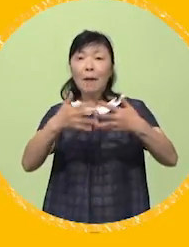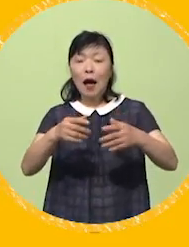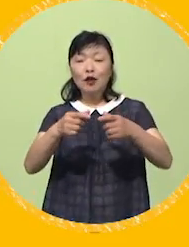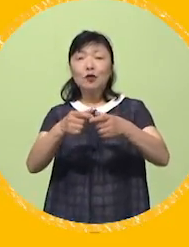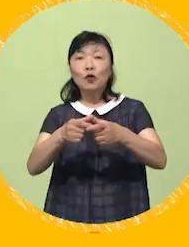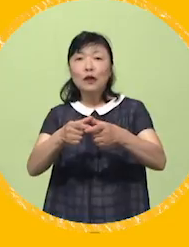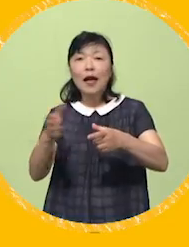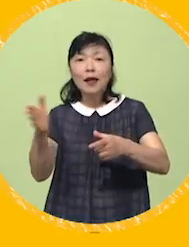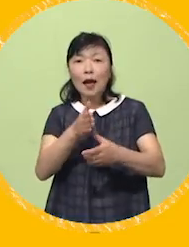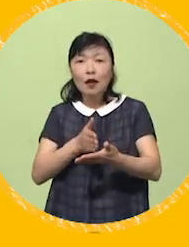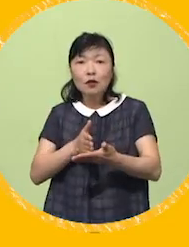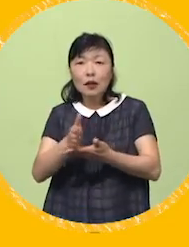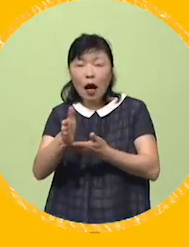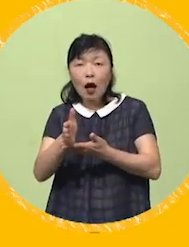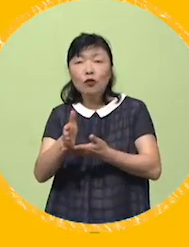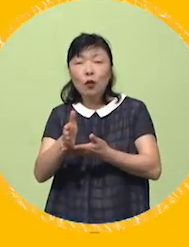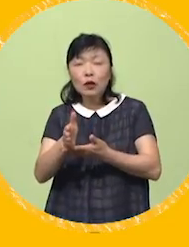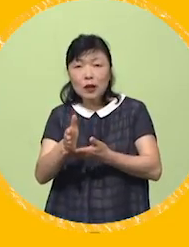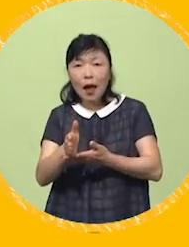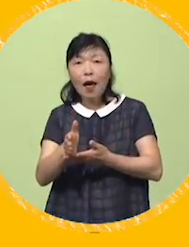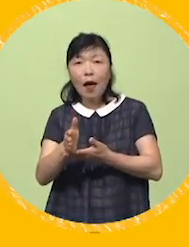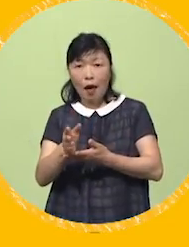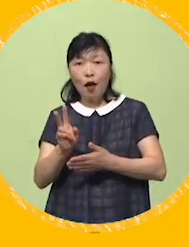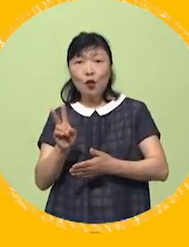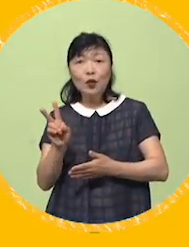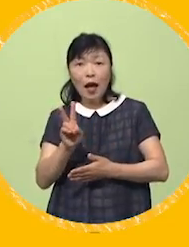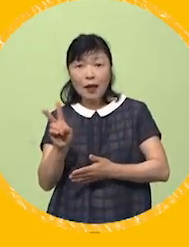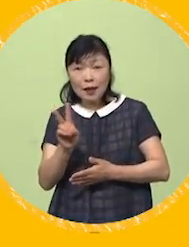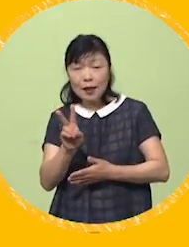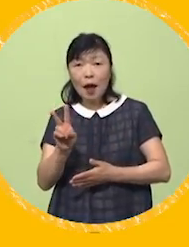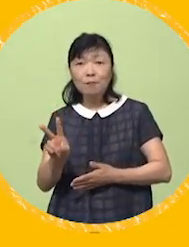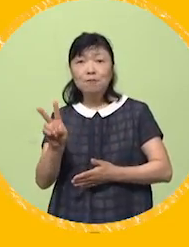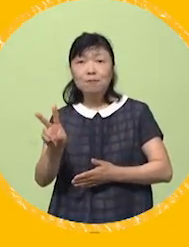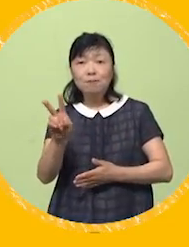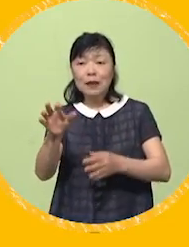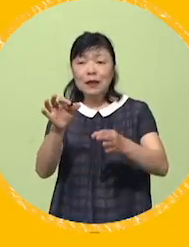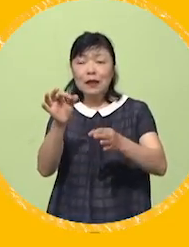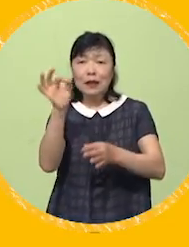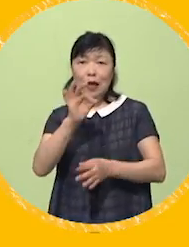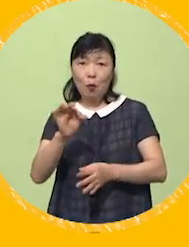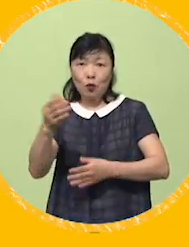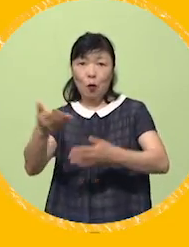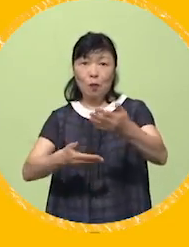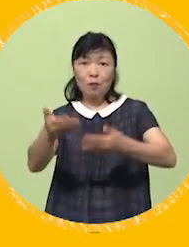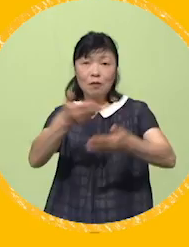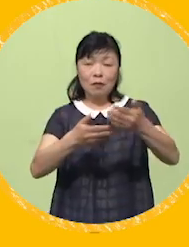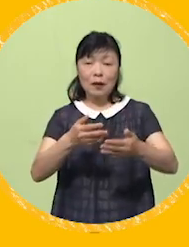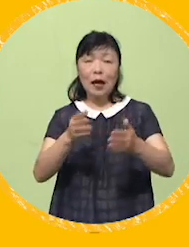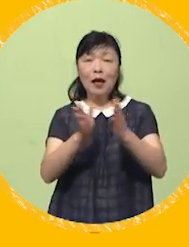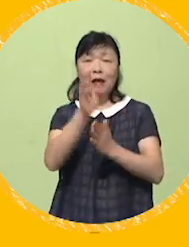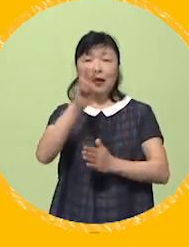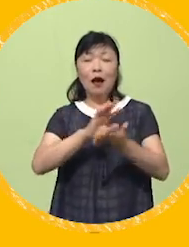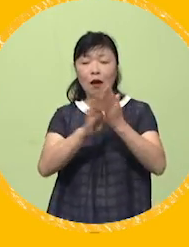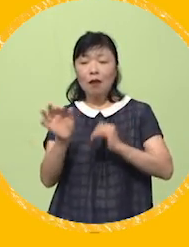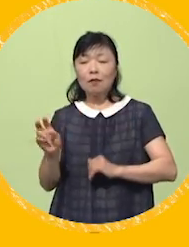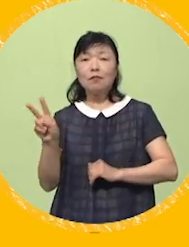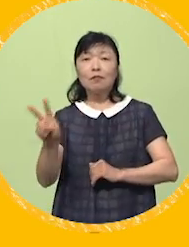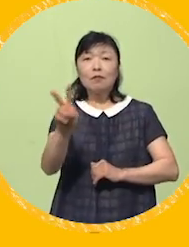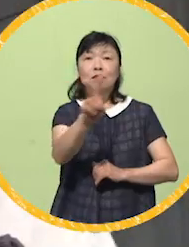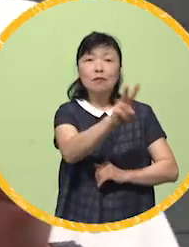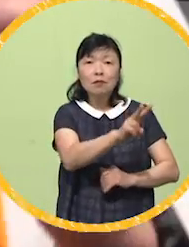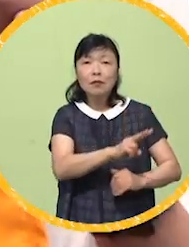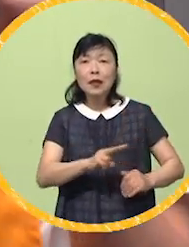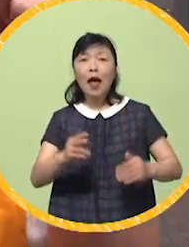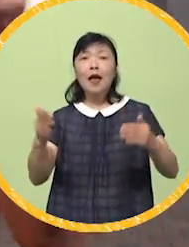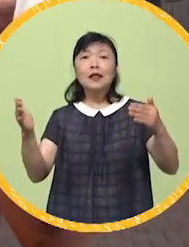から始まるわらしべ長者、ナビゲーターの囲碁将棋が物々交換しながら神奈川県内を一周していくと、ステッカーが一体何